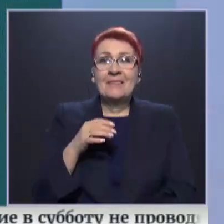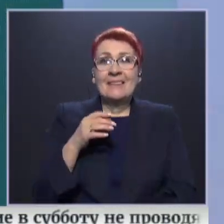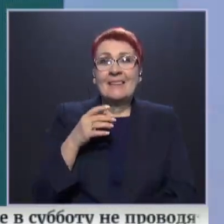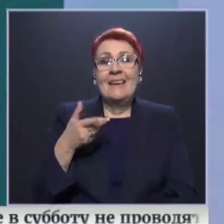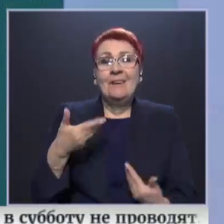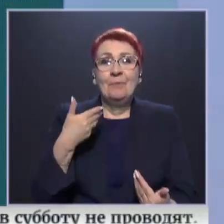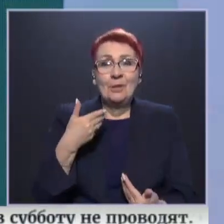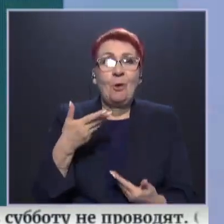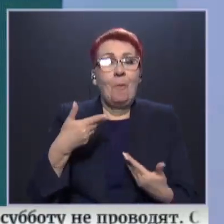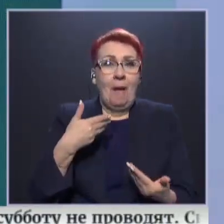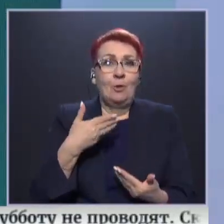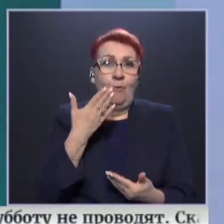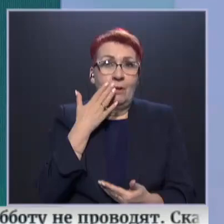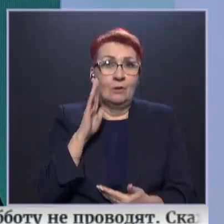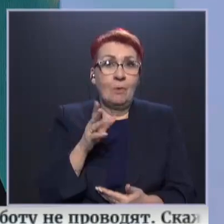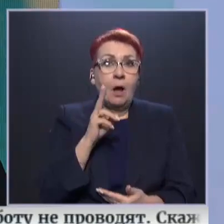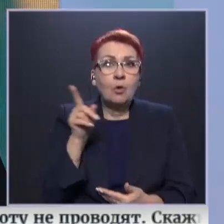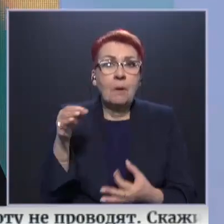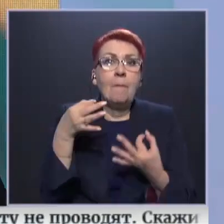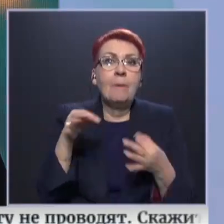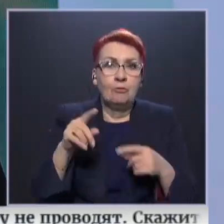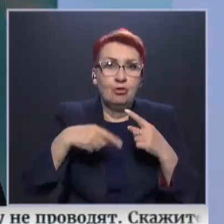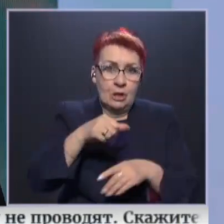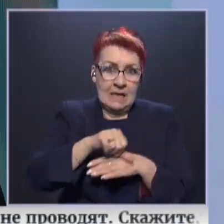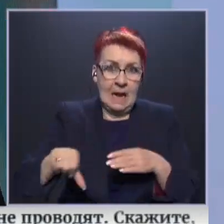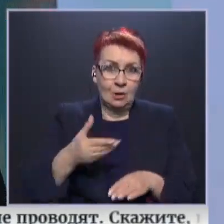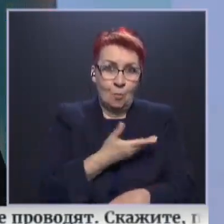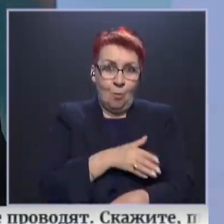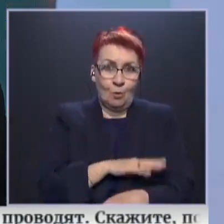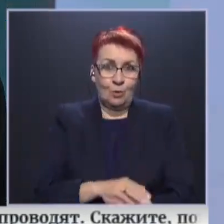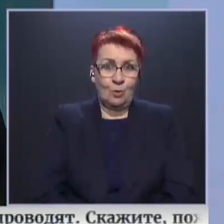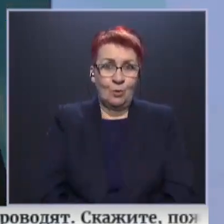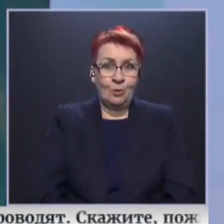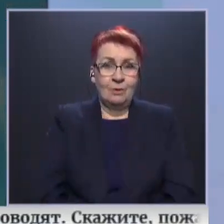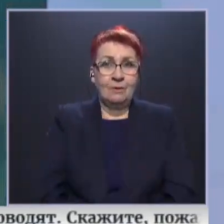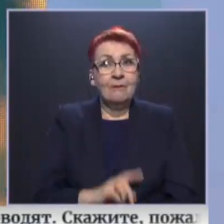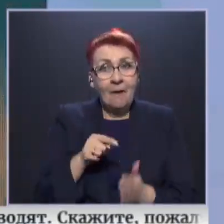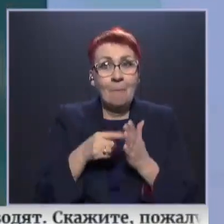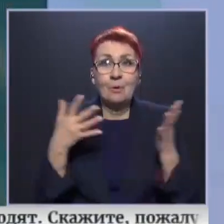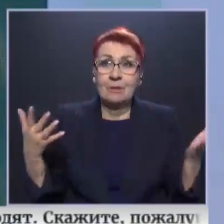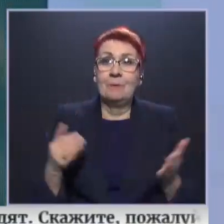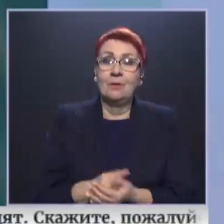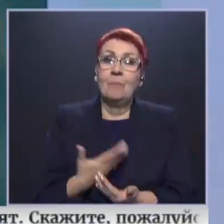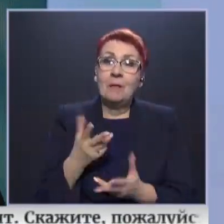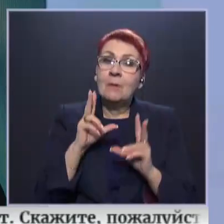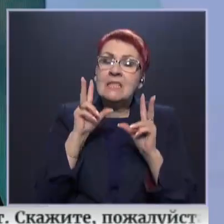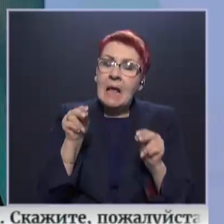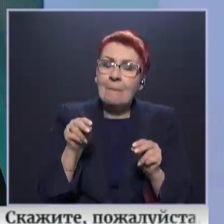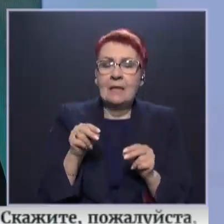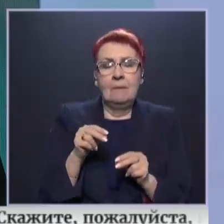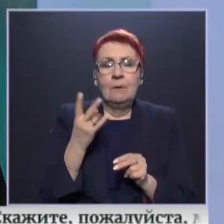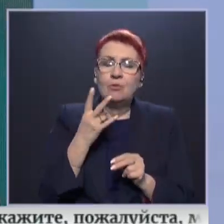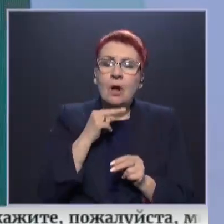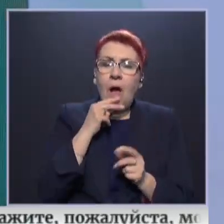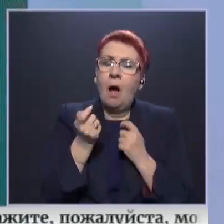Иерусалим. Ну, вопрос, кто еще тебя пропустит через границу польскую? Поэтому с обетами будем аккуратны и